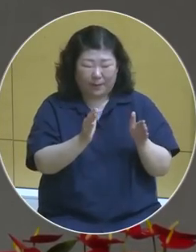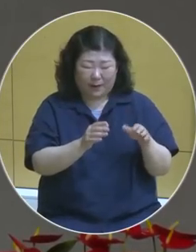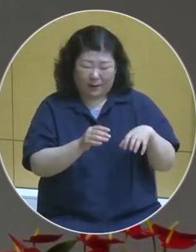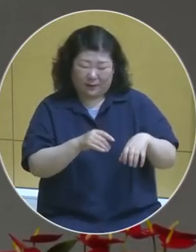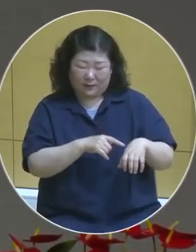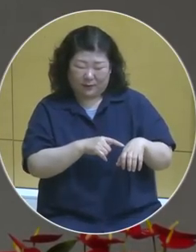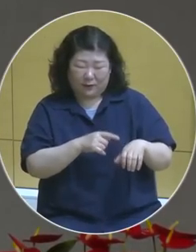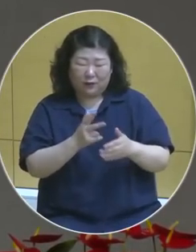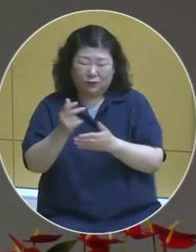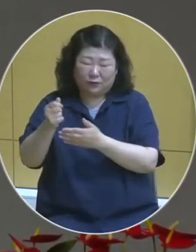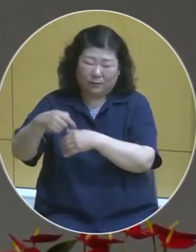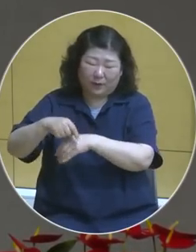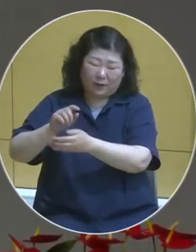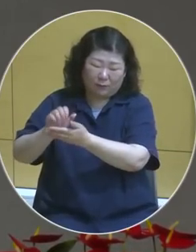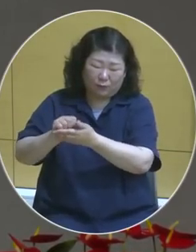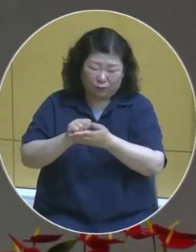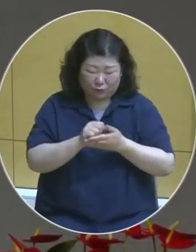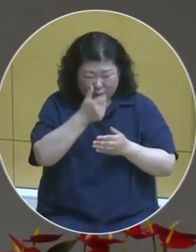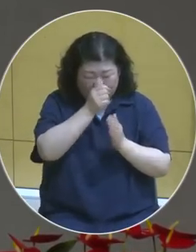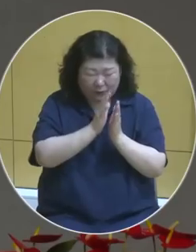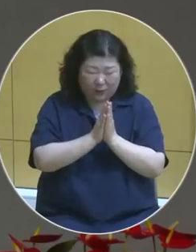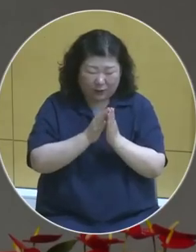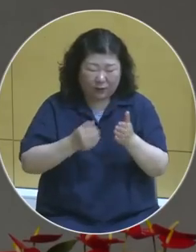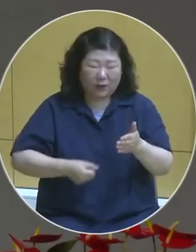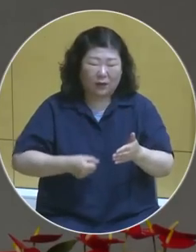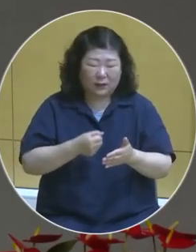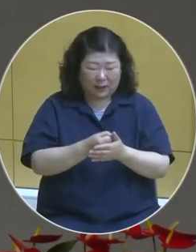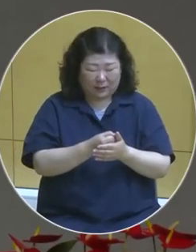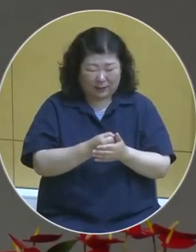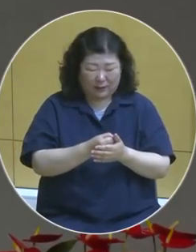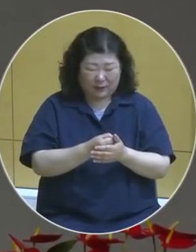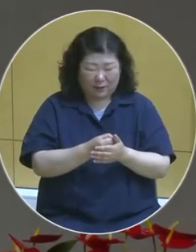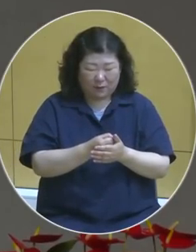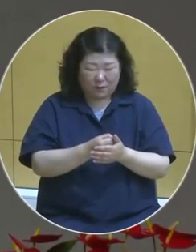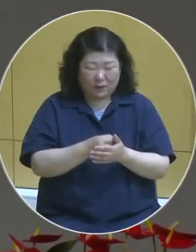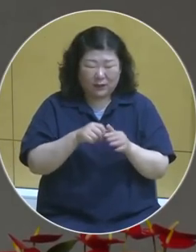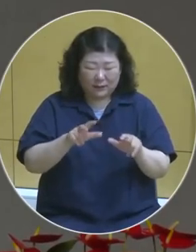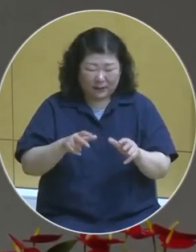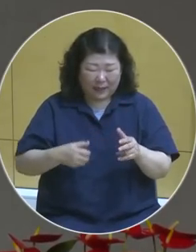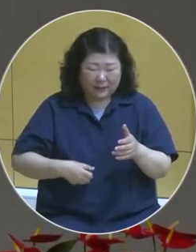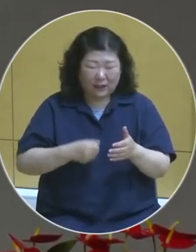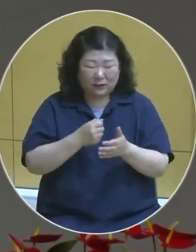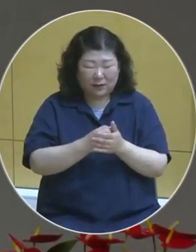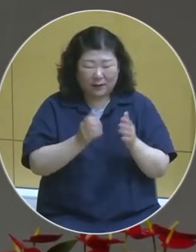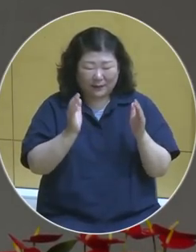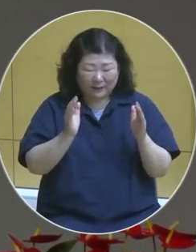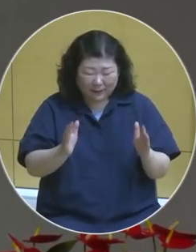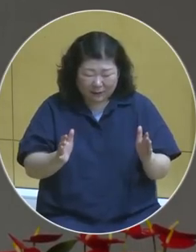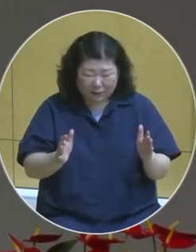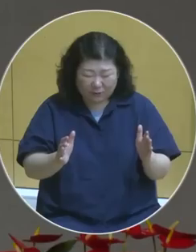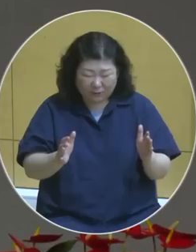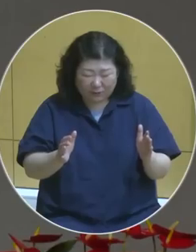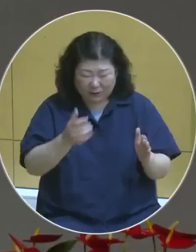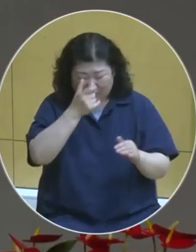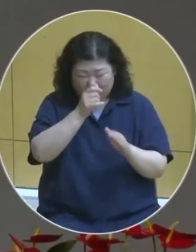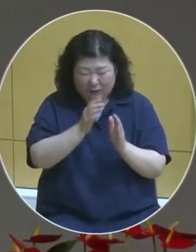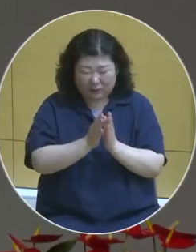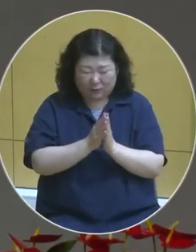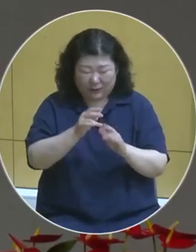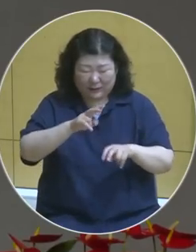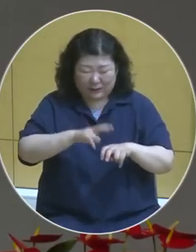주님의 마음을 품고 기도하기로 결단하고 하나님 이제 작정한 그 기간에 저희들이 기도의 자리로